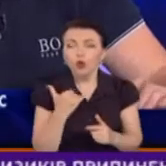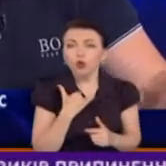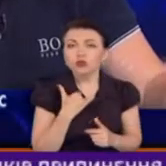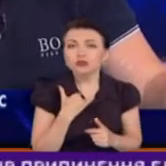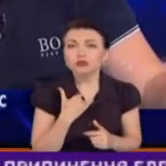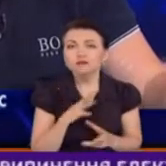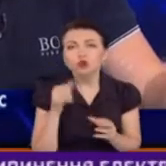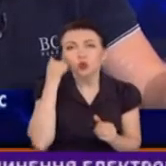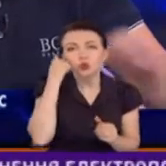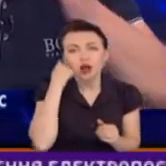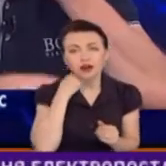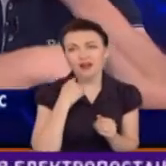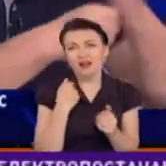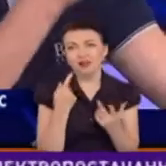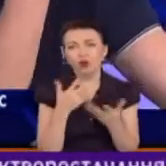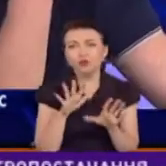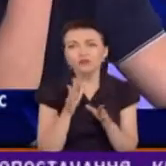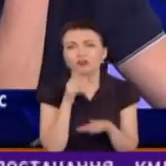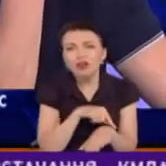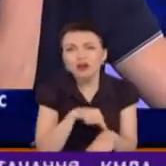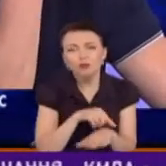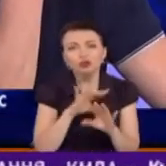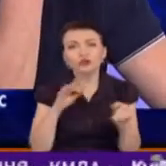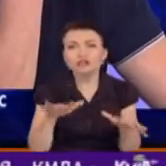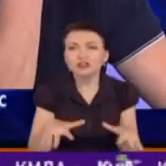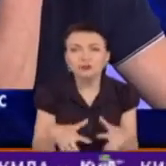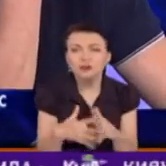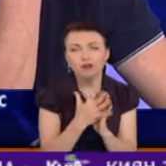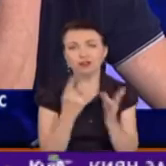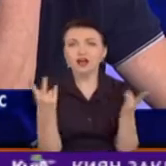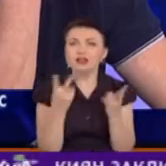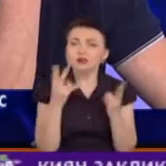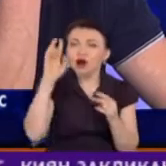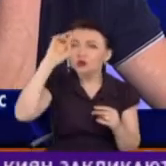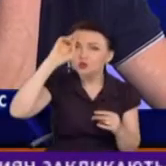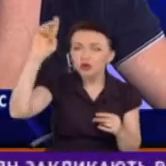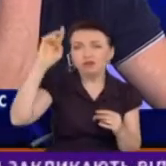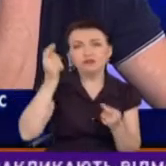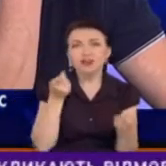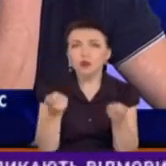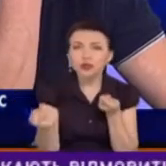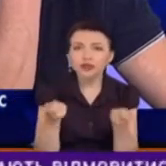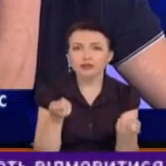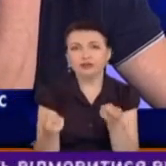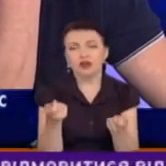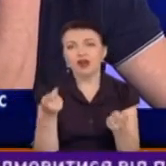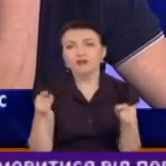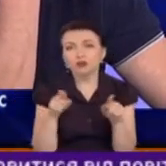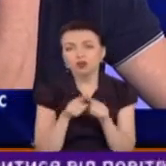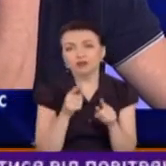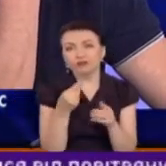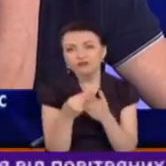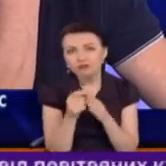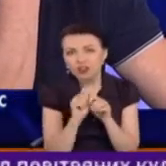этого устарело, прошло столько времени, у нас ничего не возобновляется. Необходимо государственное регулирование этих вот финансовая